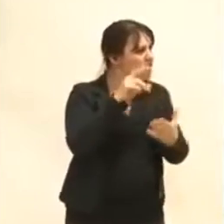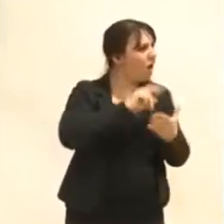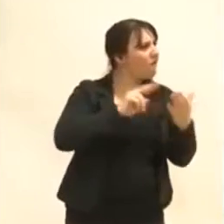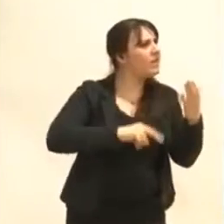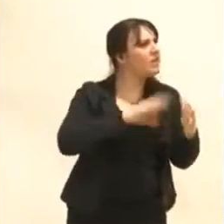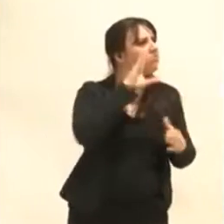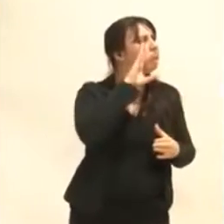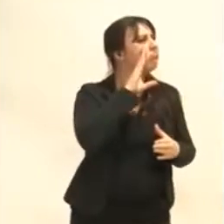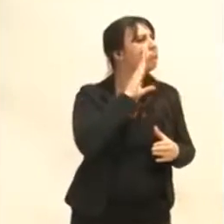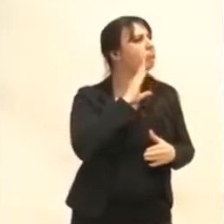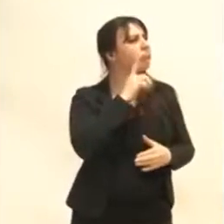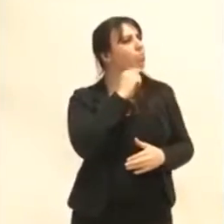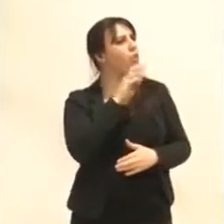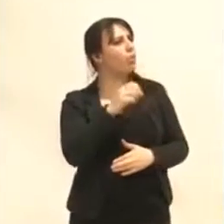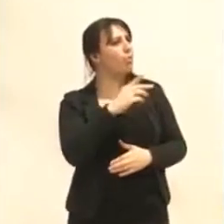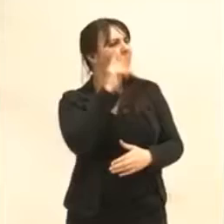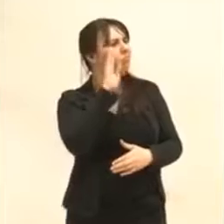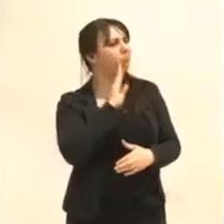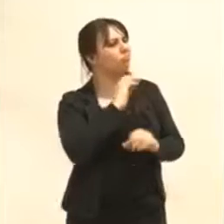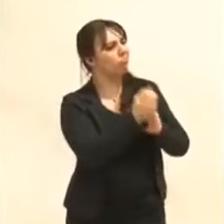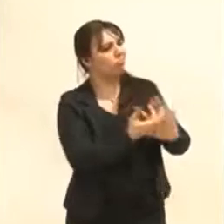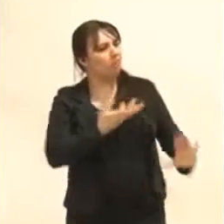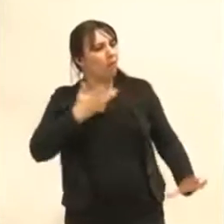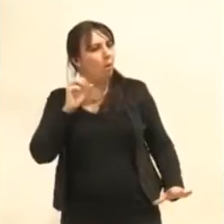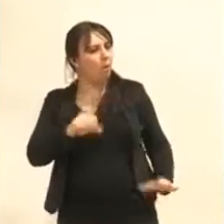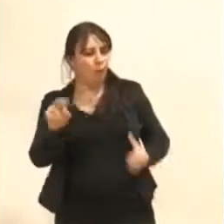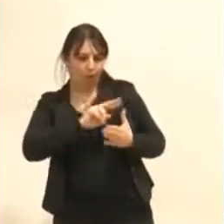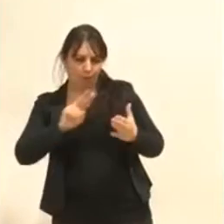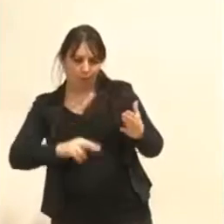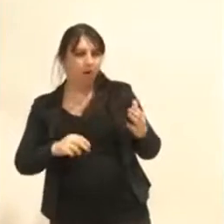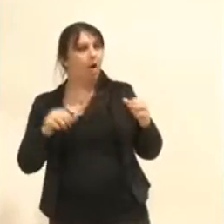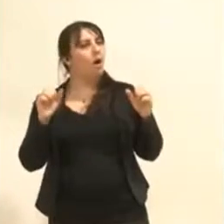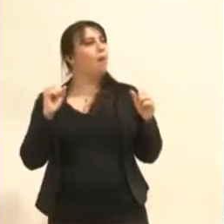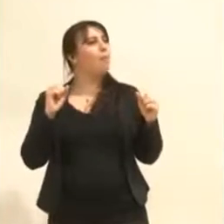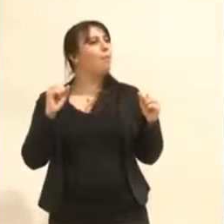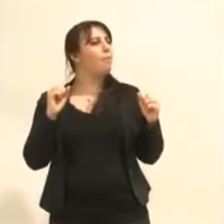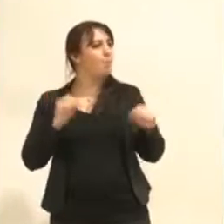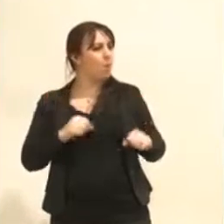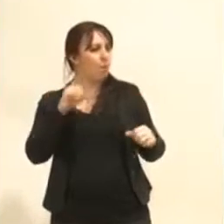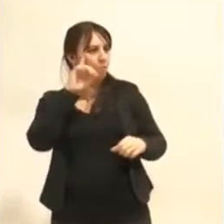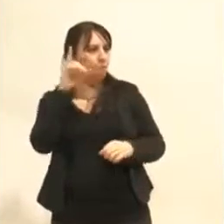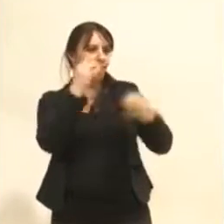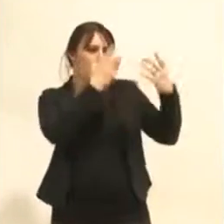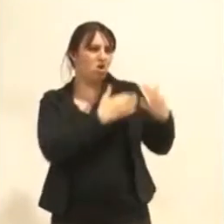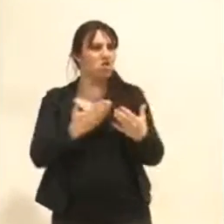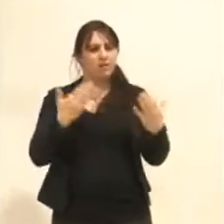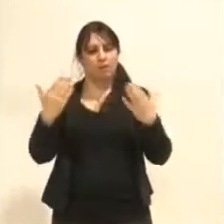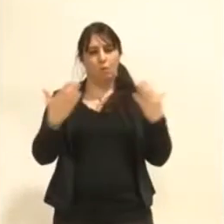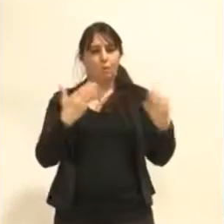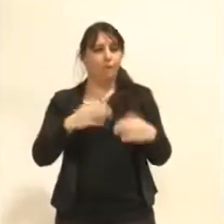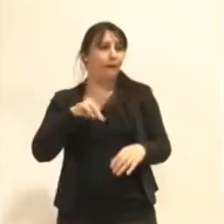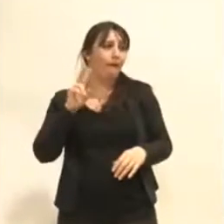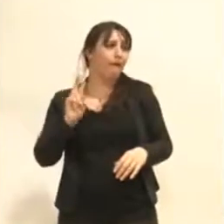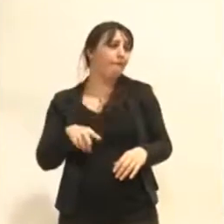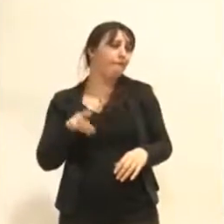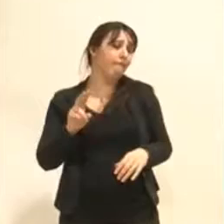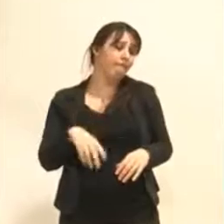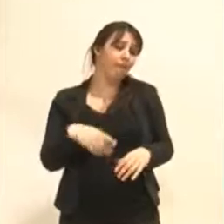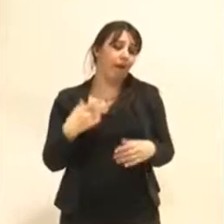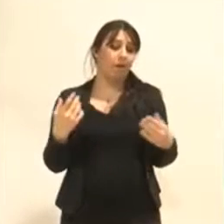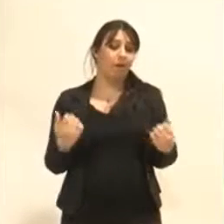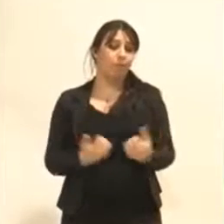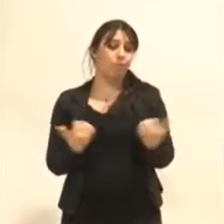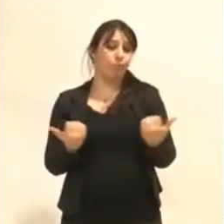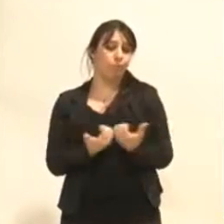donc, M. Black, de bien vouloir nous la faire parvenir. Nous pourrons ainsi la comparer à certains chiffres qui malheureusement disent